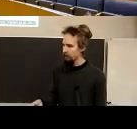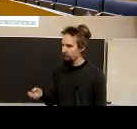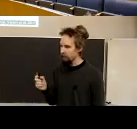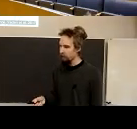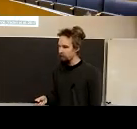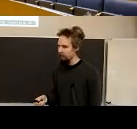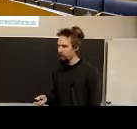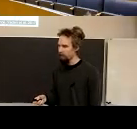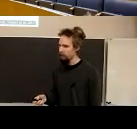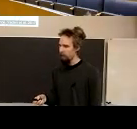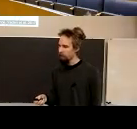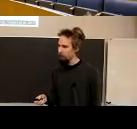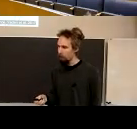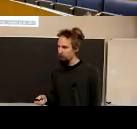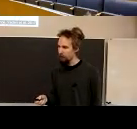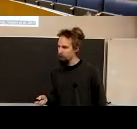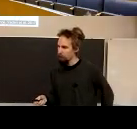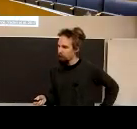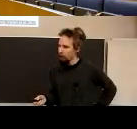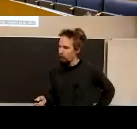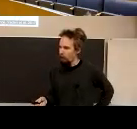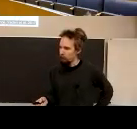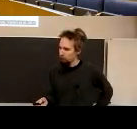Sitten itse transcendenssista lyhyesti.